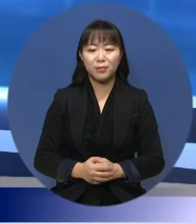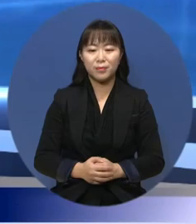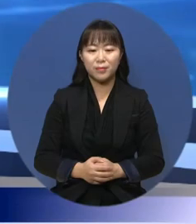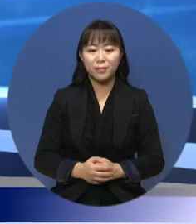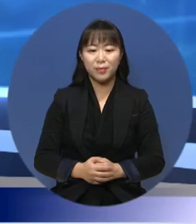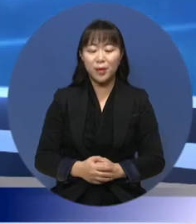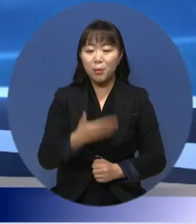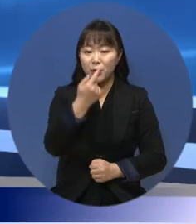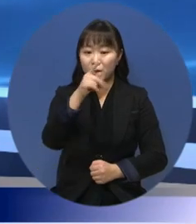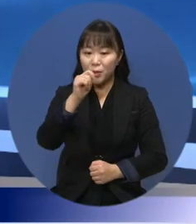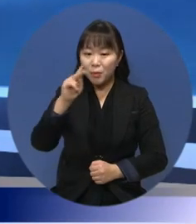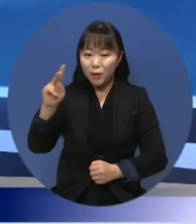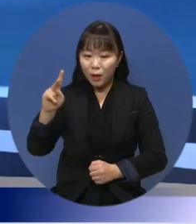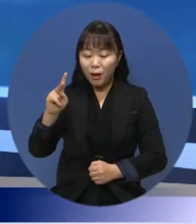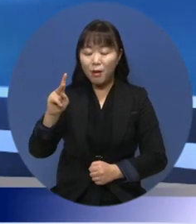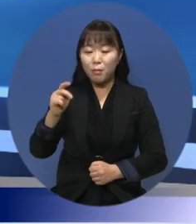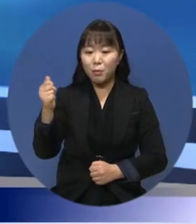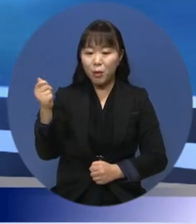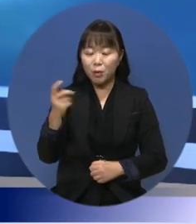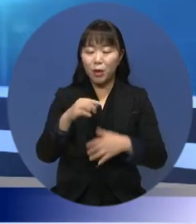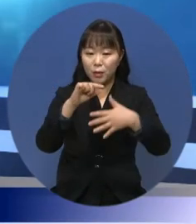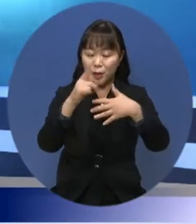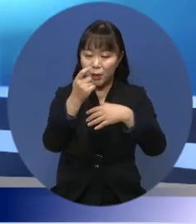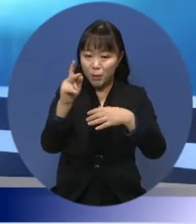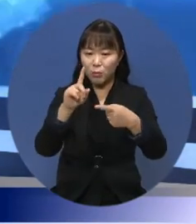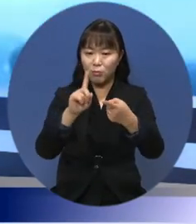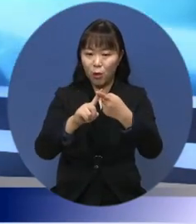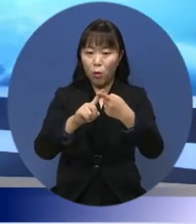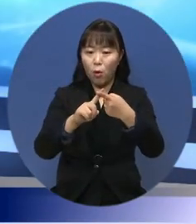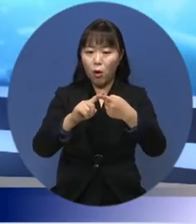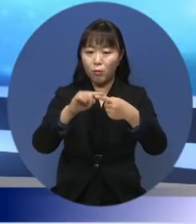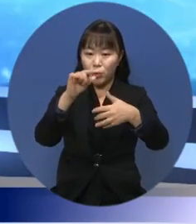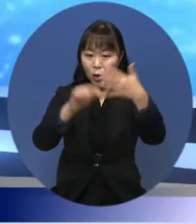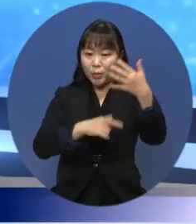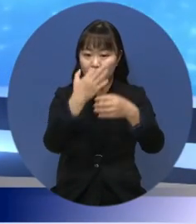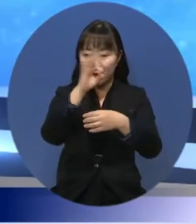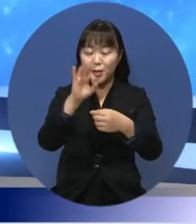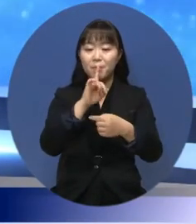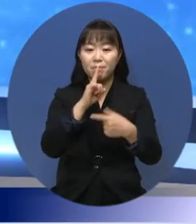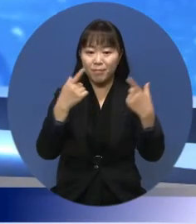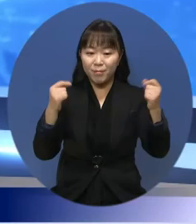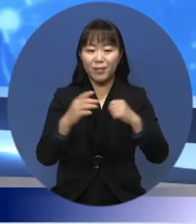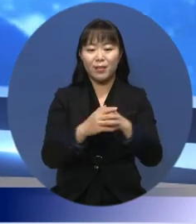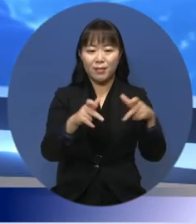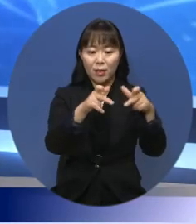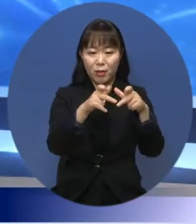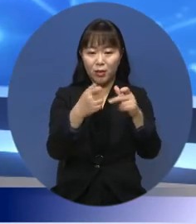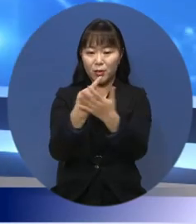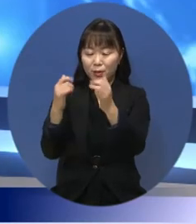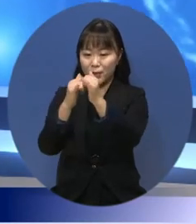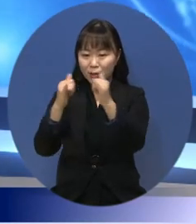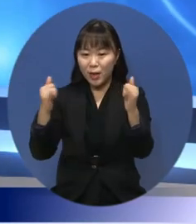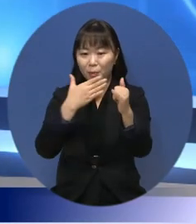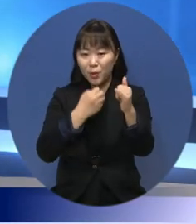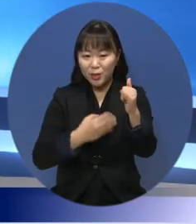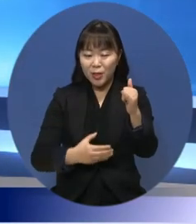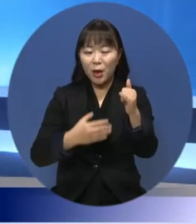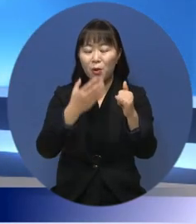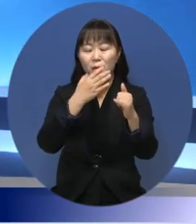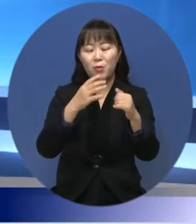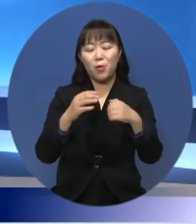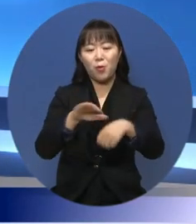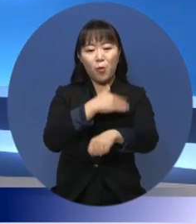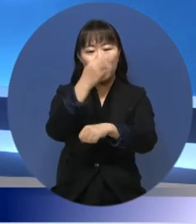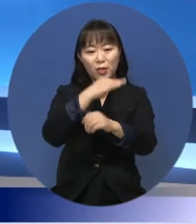앞서 복지 tv 가 장애인복지 채널로 인정 됐다는 소식 전해드렸는데요 장애인과 소외계층의 복지와 권익을